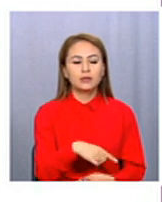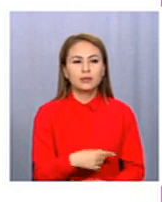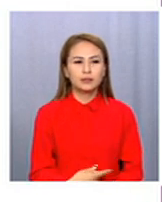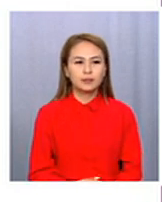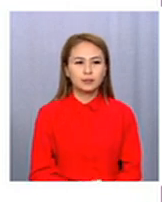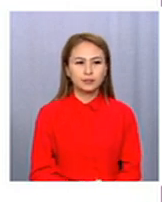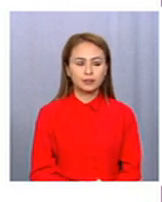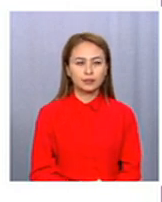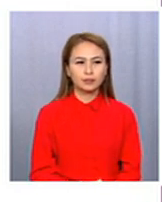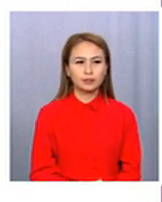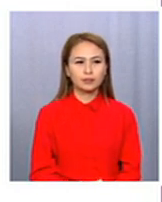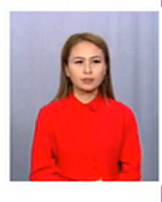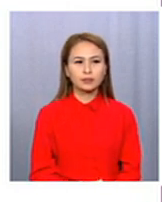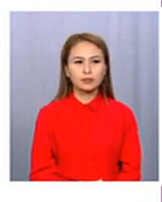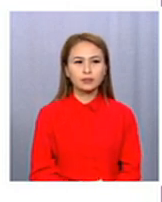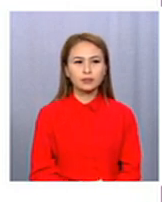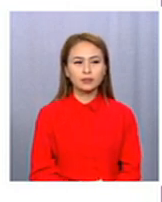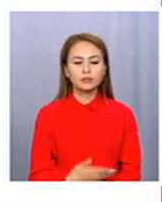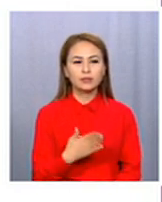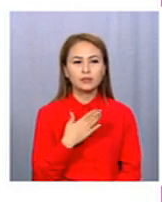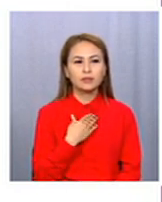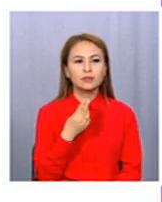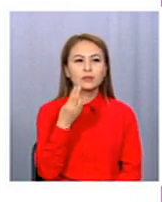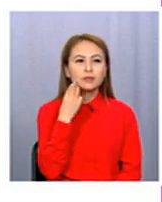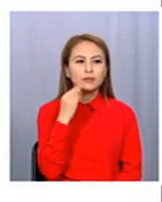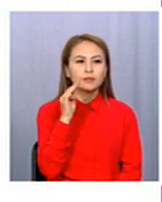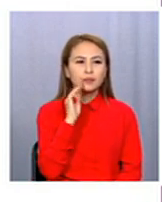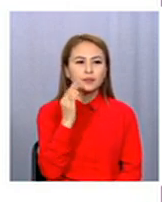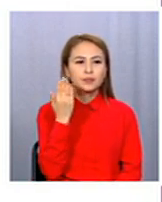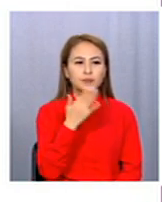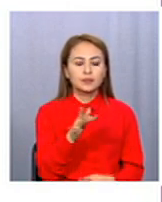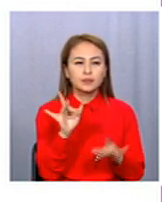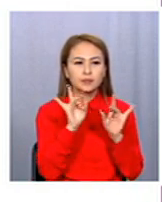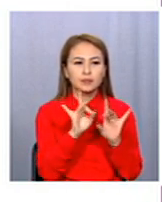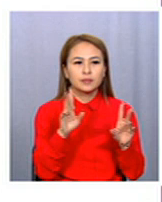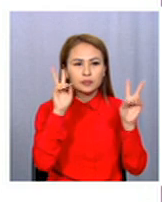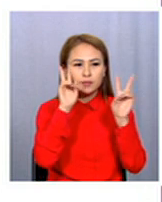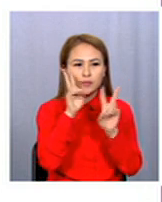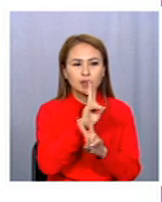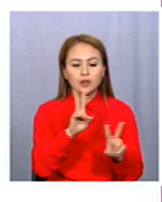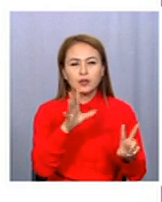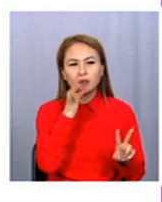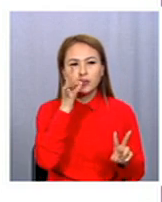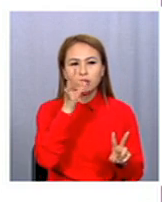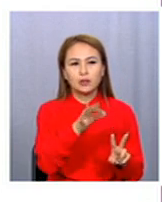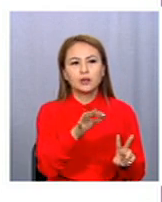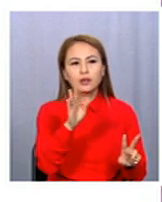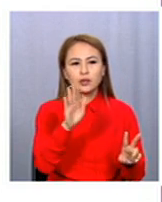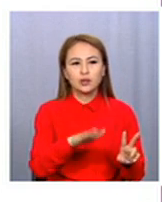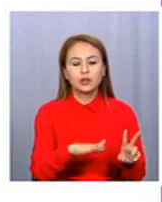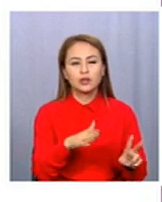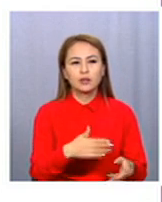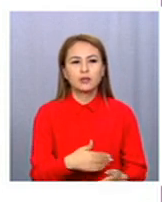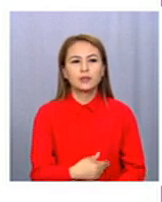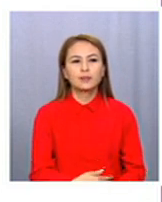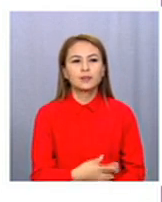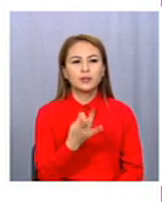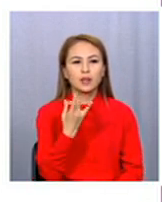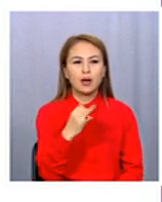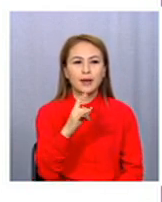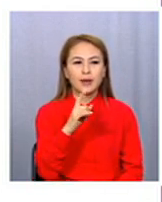дейді Ая. Біздің тәтей бұл ертегілерді білмейтін шығар, дейді кішісі